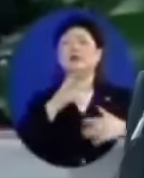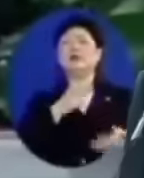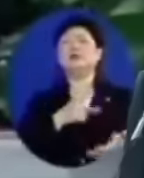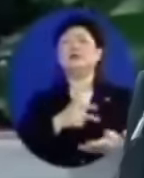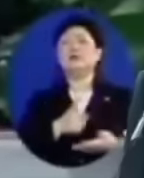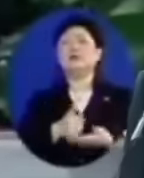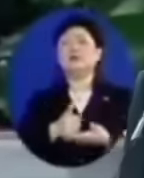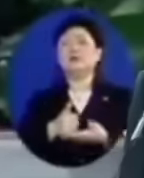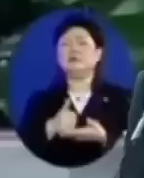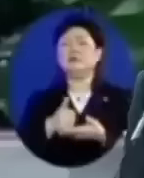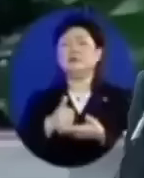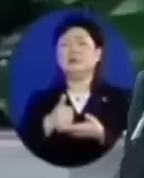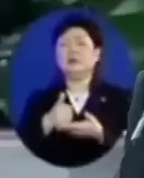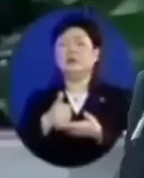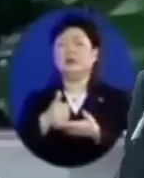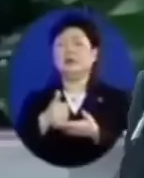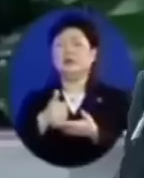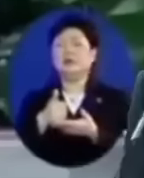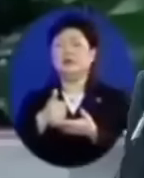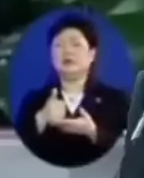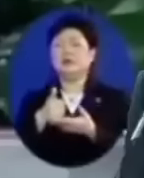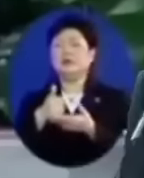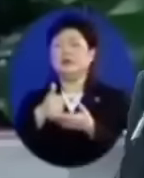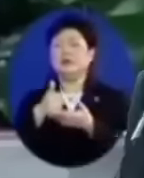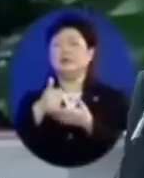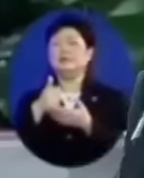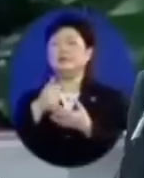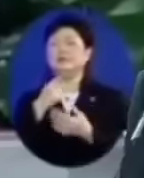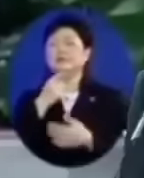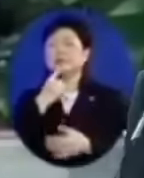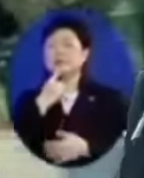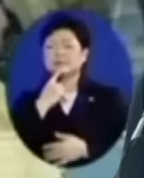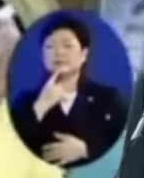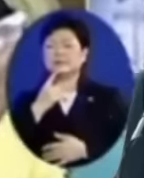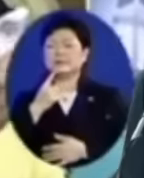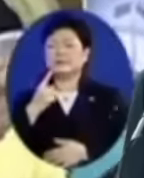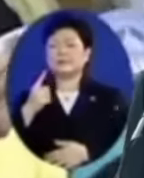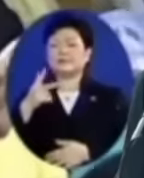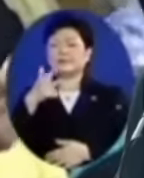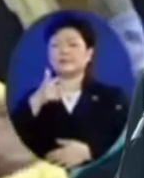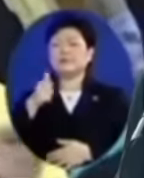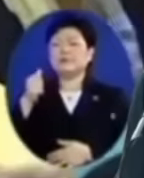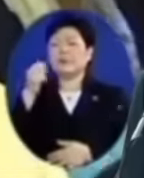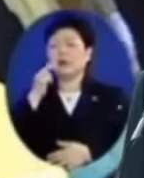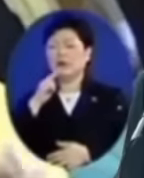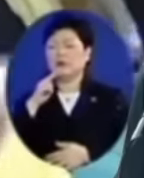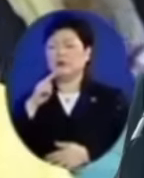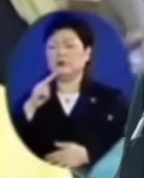예수님